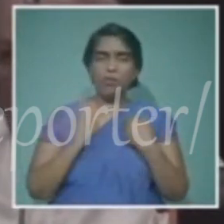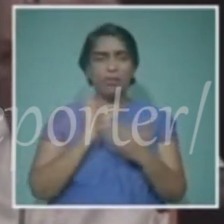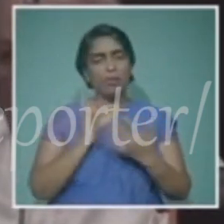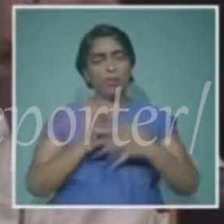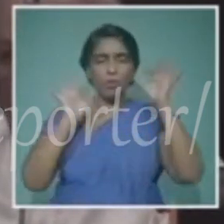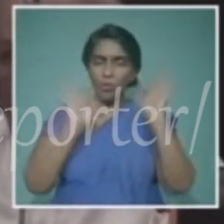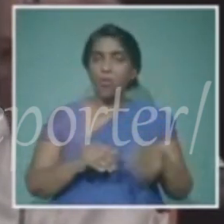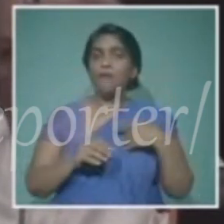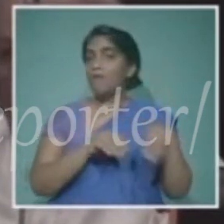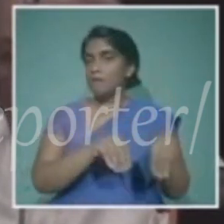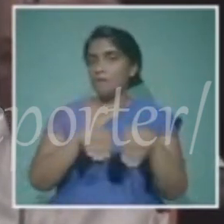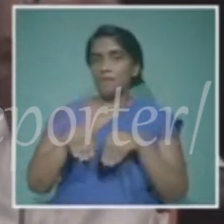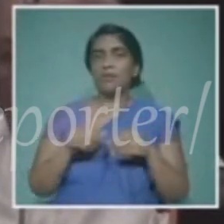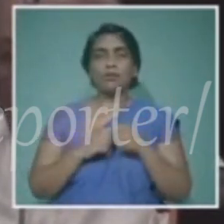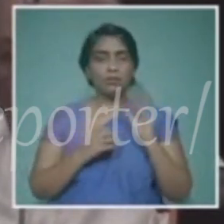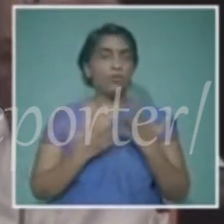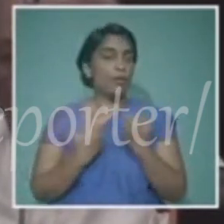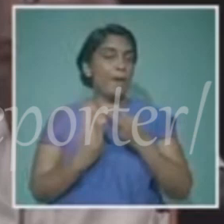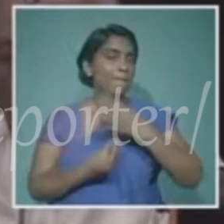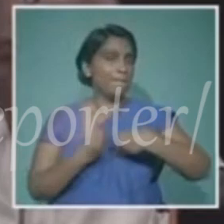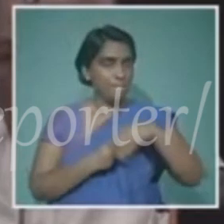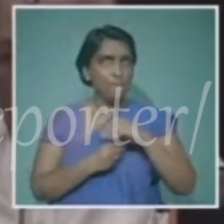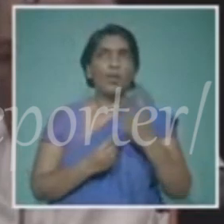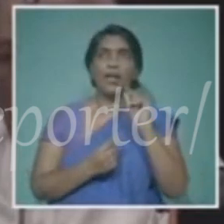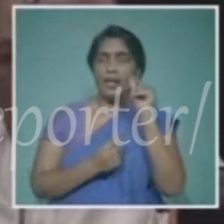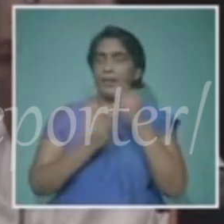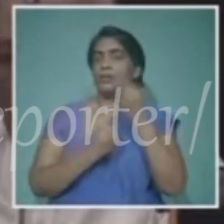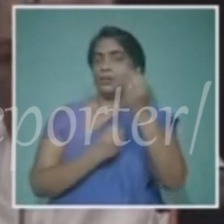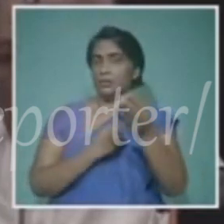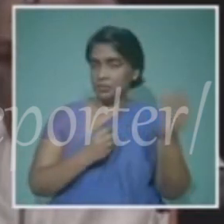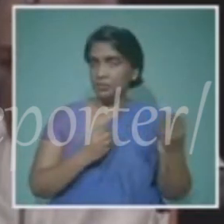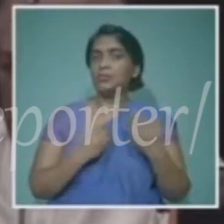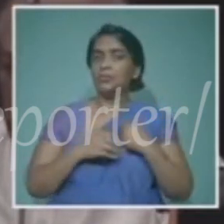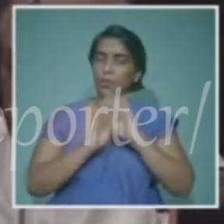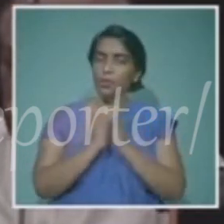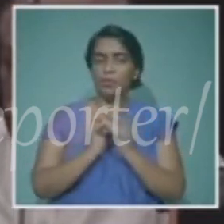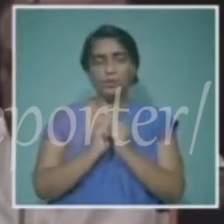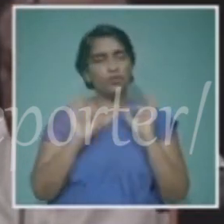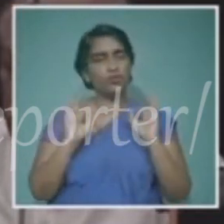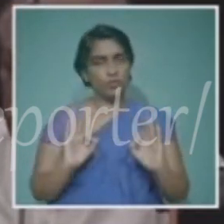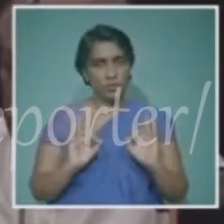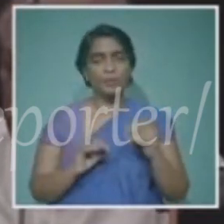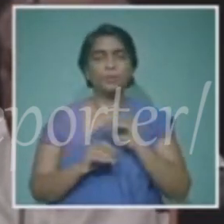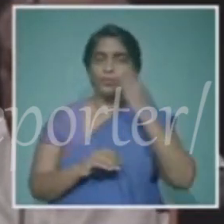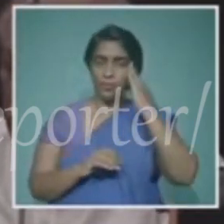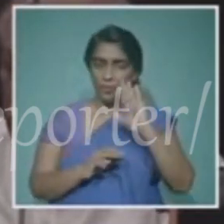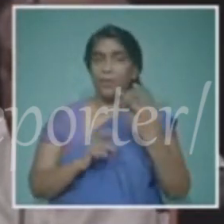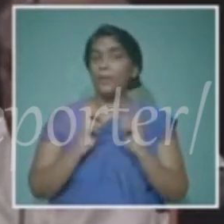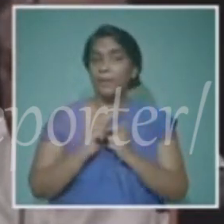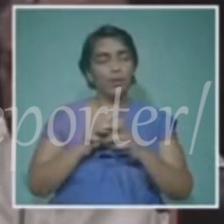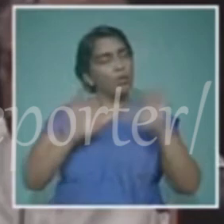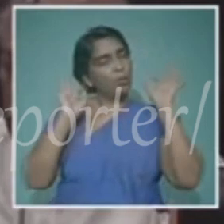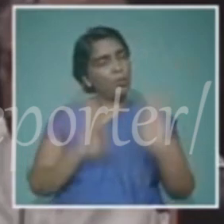තොරව වගා කටයුතු කරන්නට අවශ්‍ය පෝර හා බීජ ලබා දෙන්නට සියල්ලම සූදානම්. ස්වභාවික විපතකින්